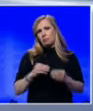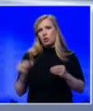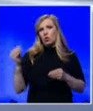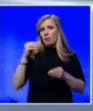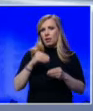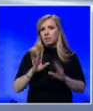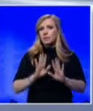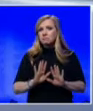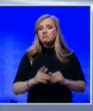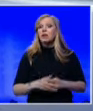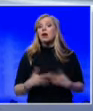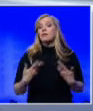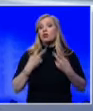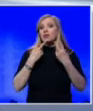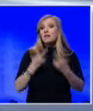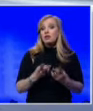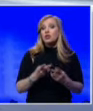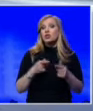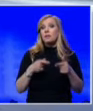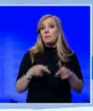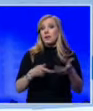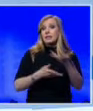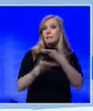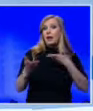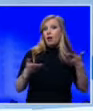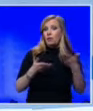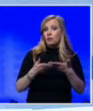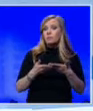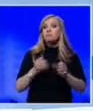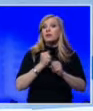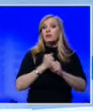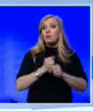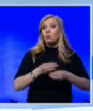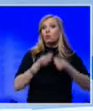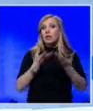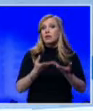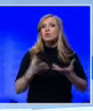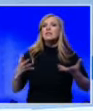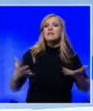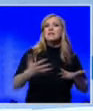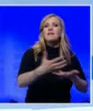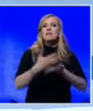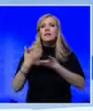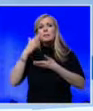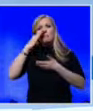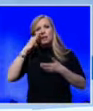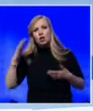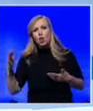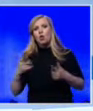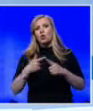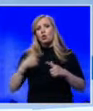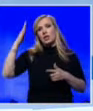позволите. Какво се наблюдава обаче при тези преговори? Работодатели, които са взели милиони от държавния